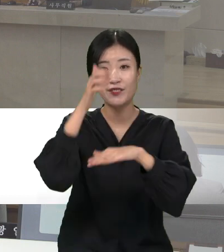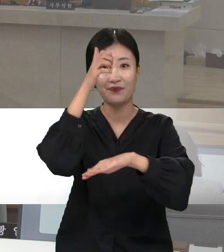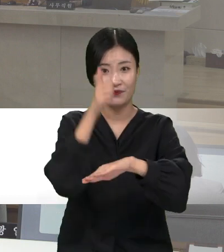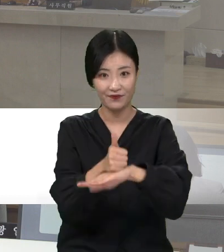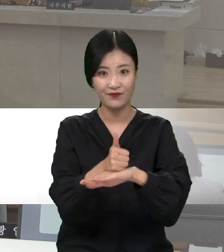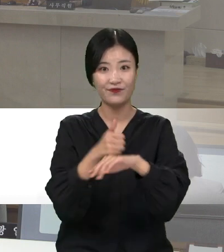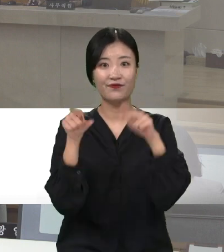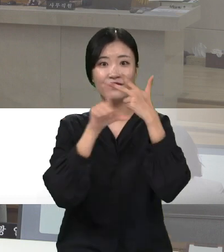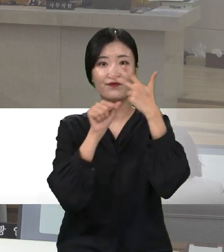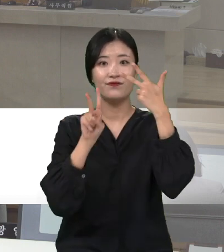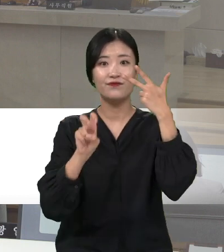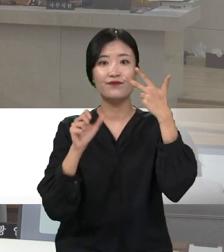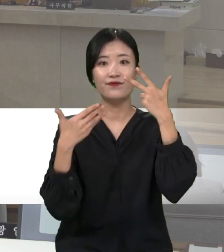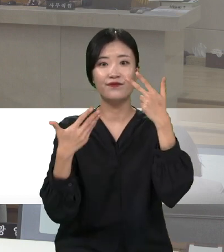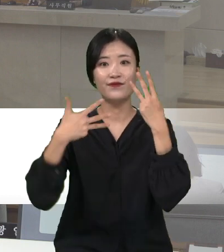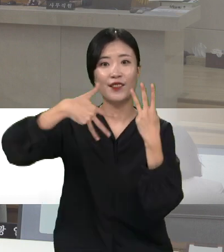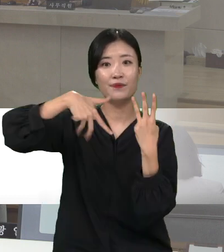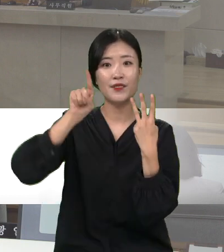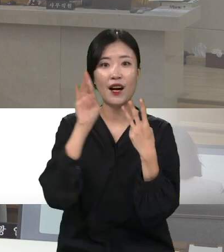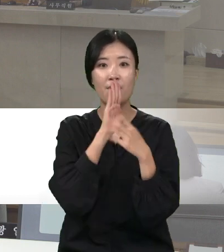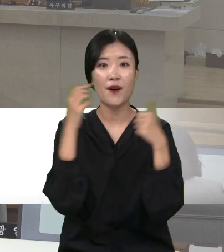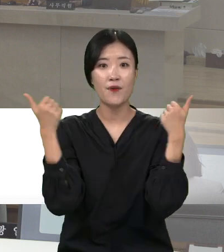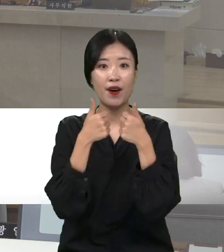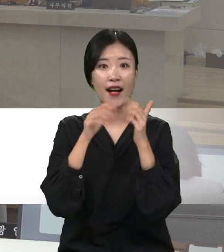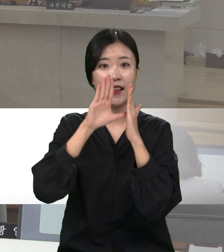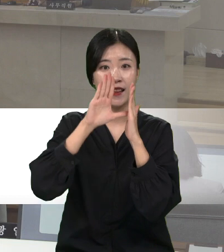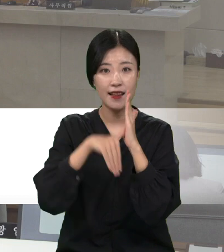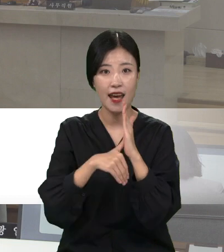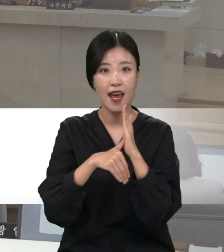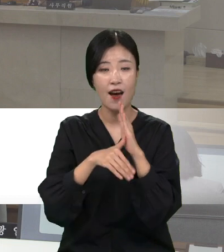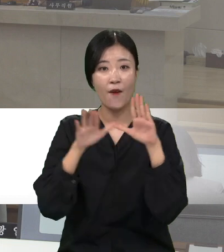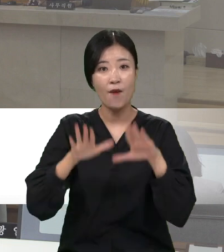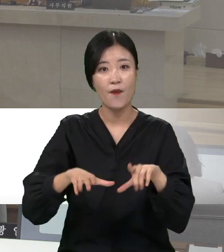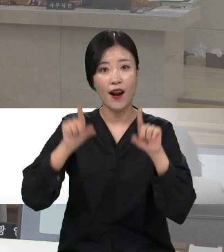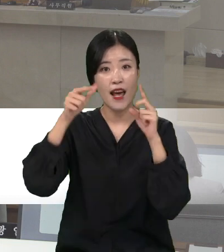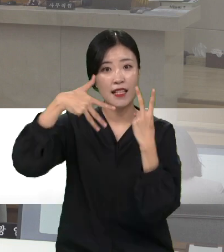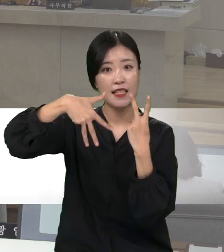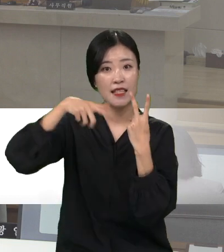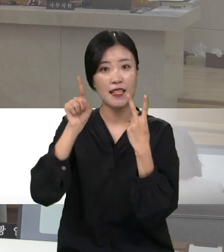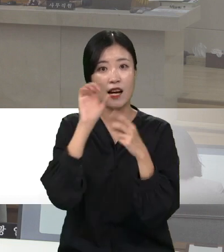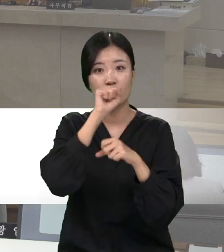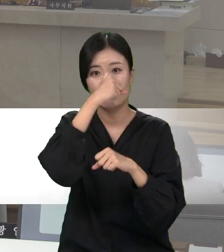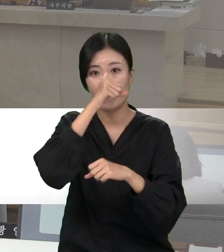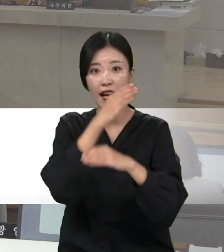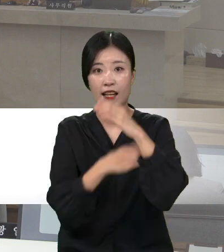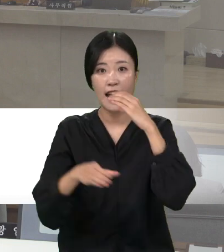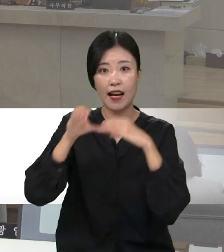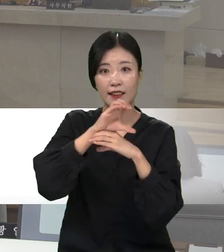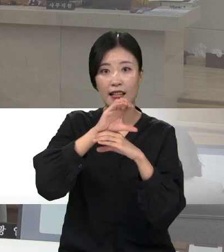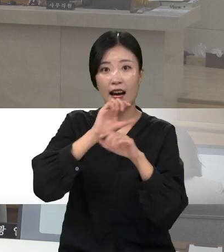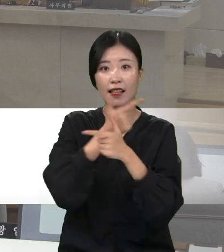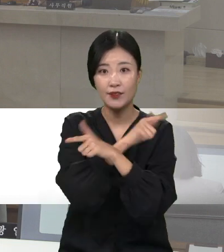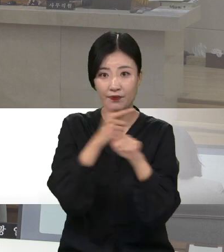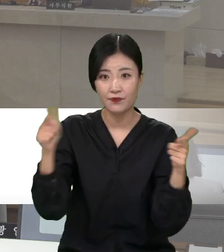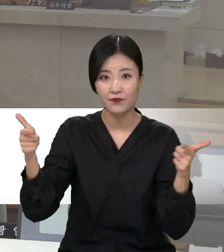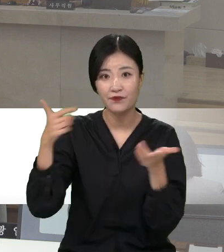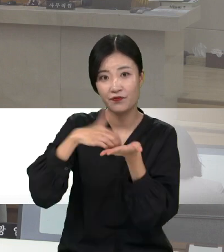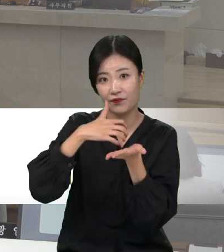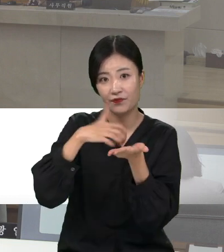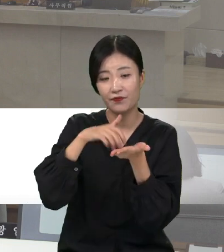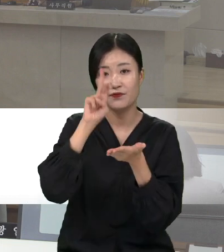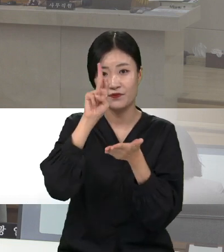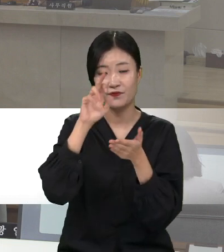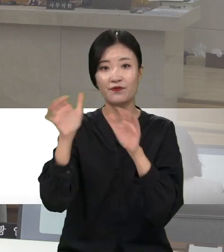의사일정 끝에 29일 제 3차 본회의에서 올해 체 2차 추가경정 예산안 등 12건 을 안건을 의결하고